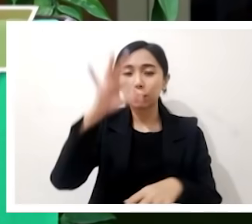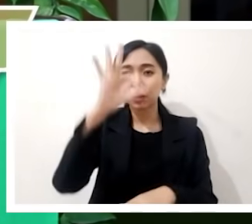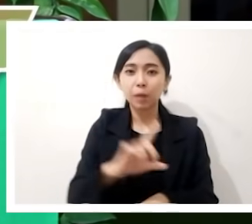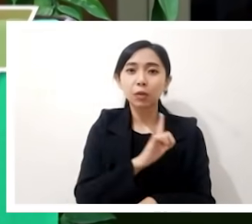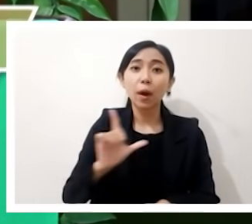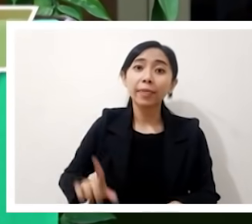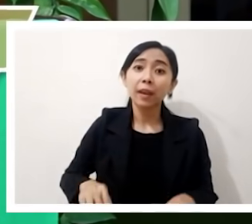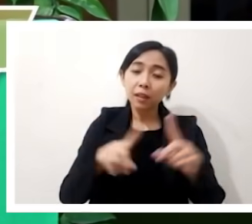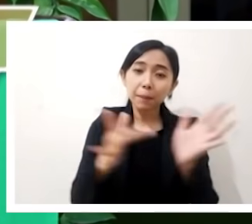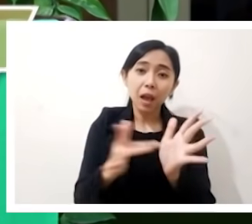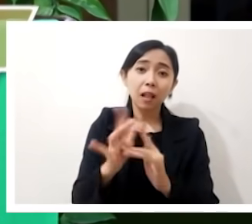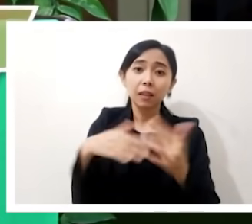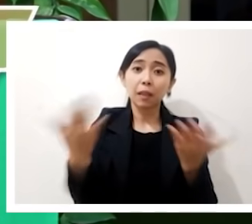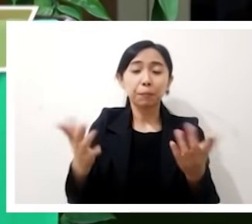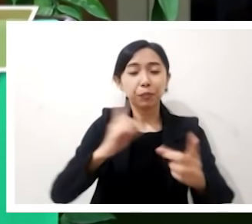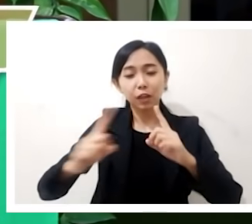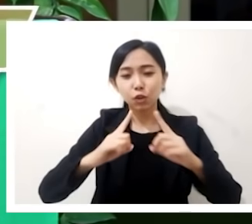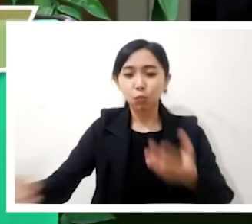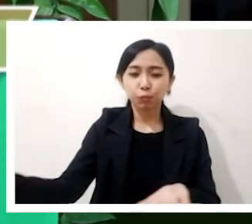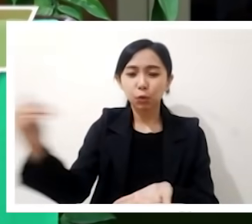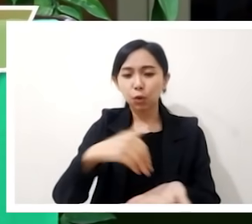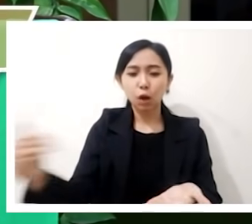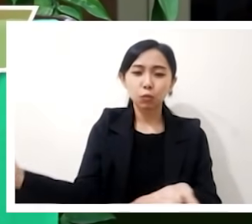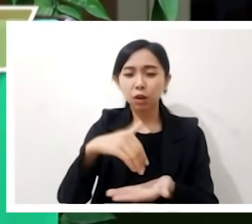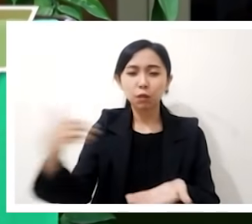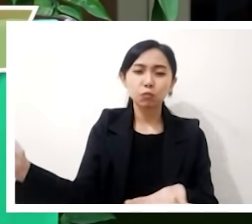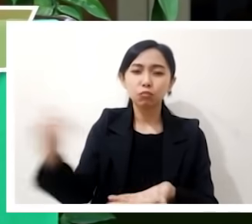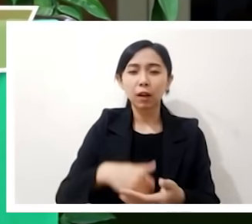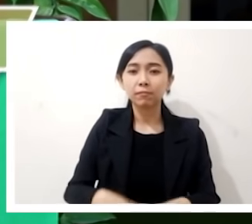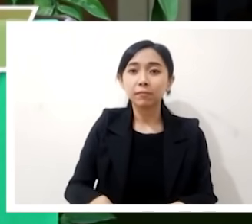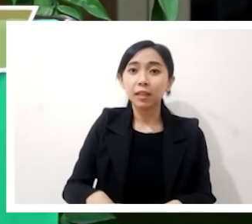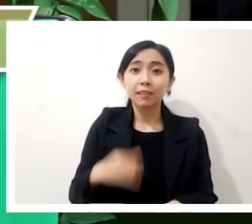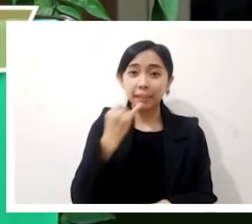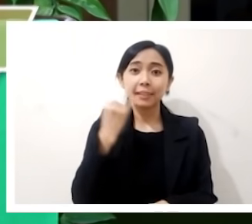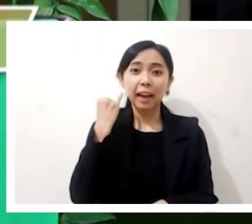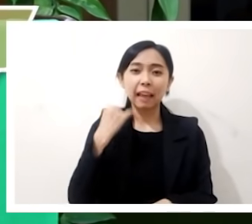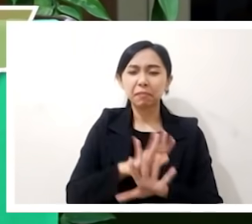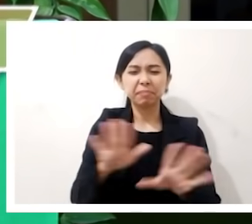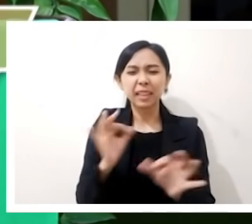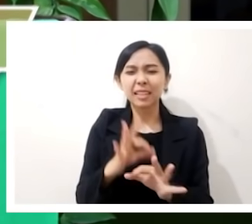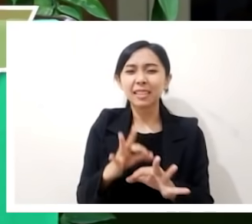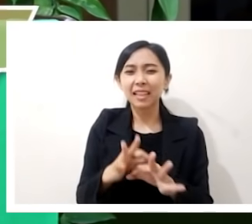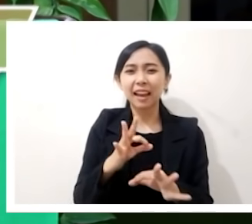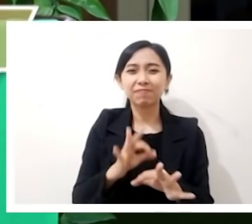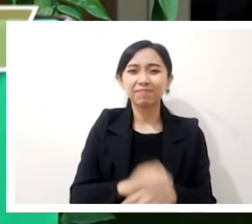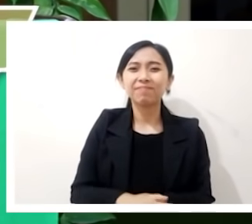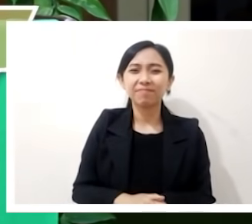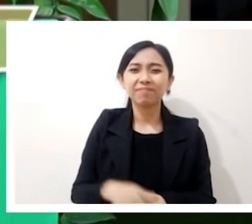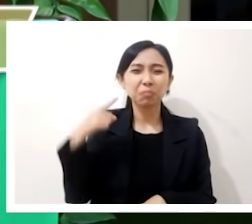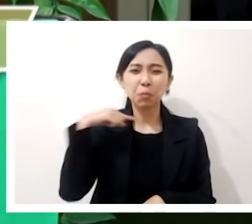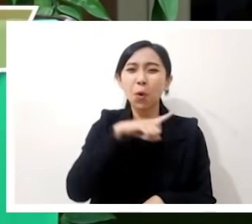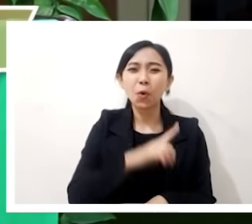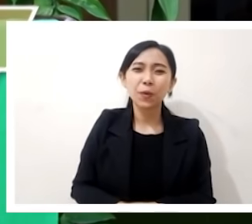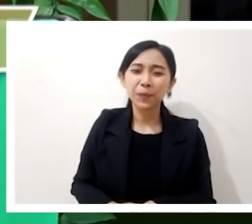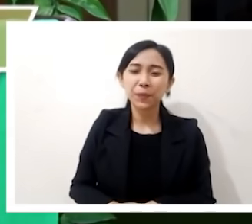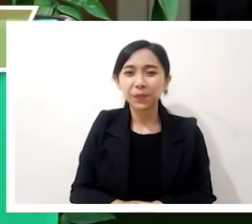Alkitab menunjukkan kepada kita berulang-ulang kali mereka tidak setia pada janji mereka. Itulah sebabnya